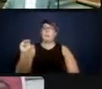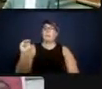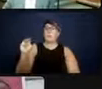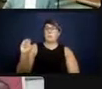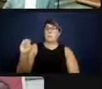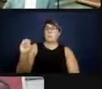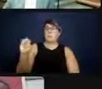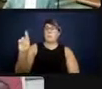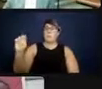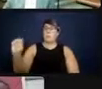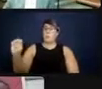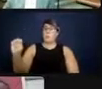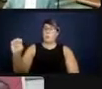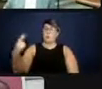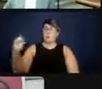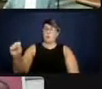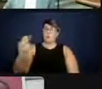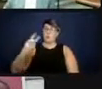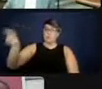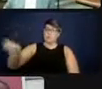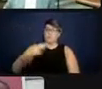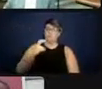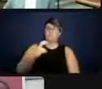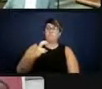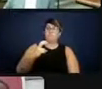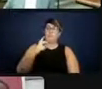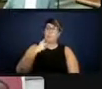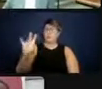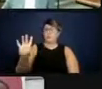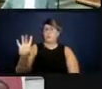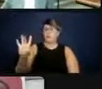hapa tunaona ya kuwa pale ambapo